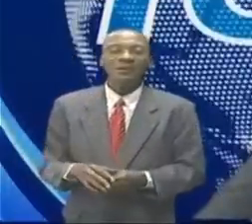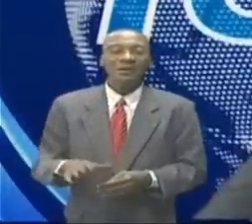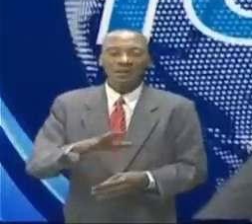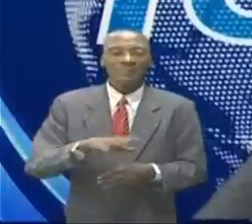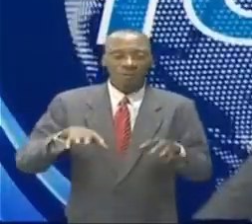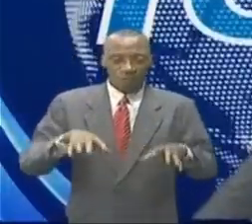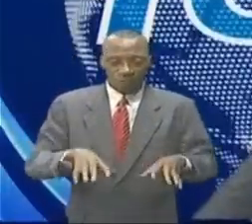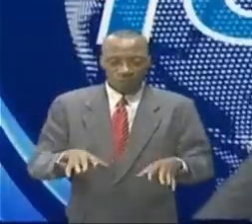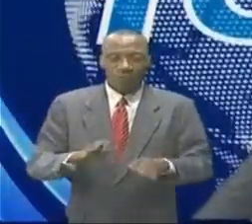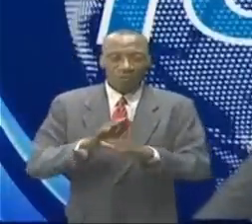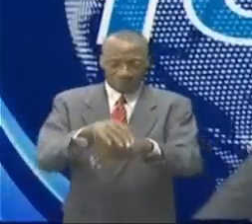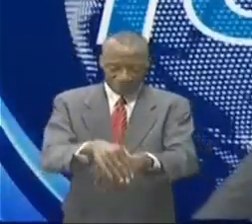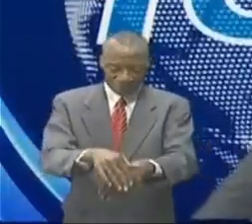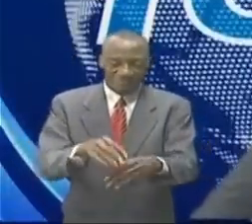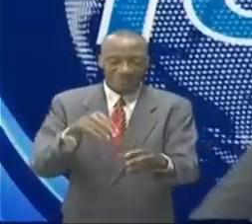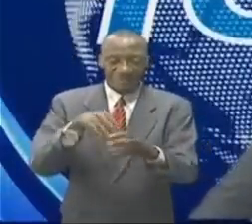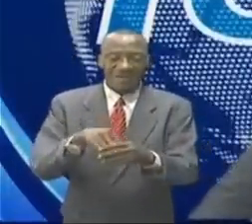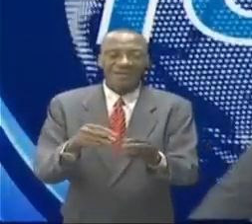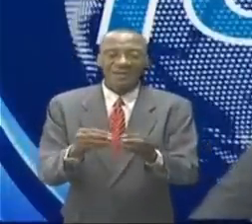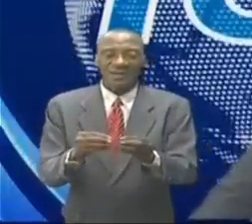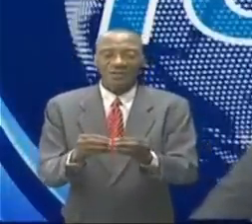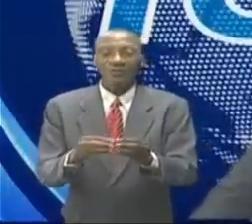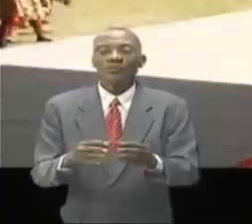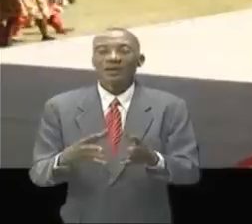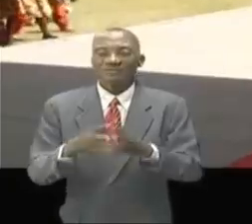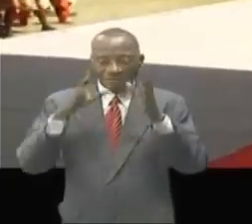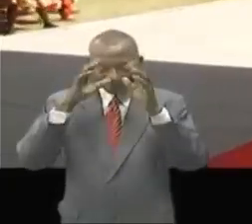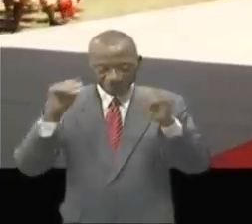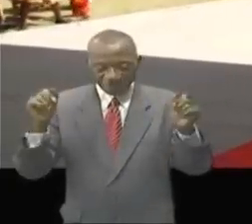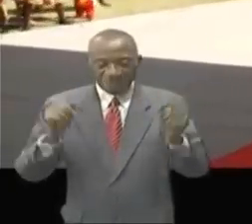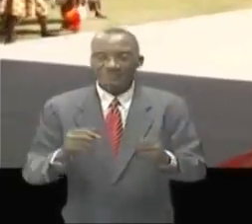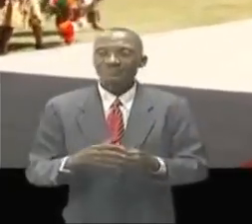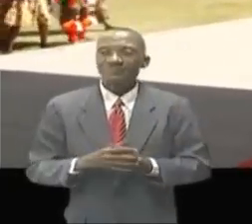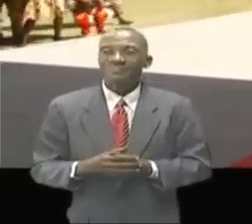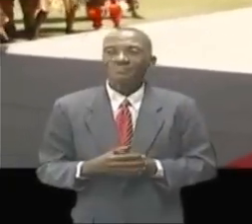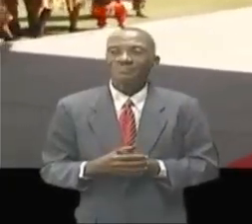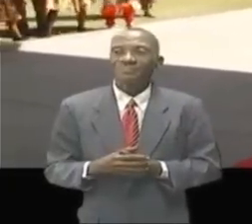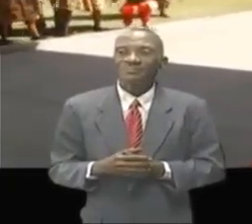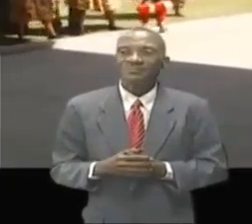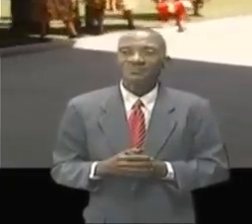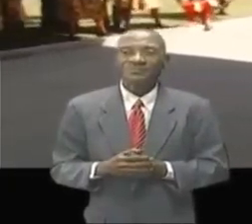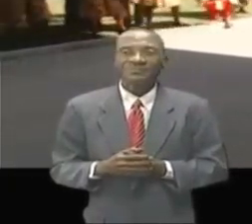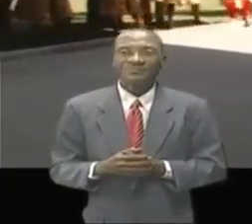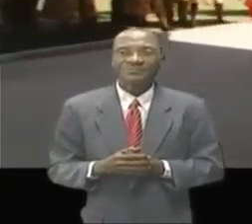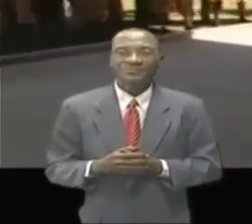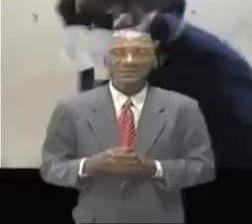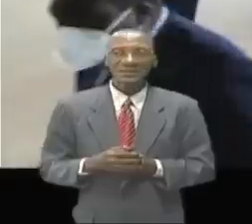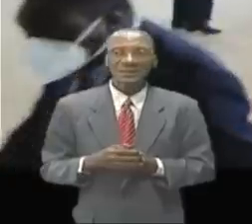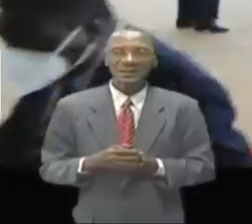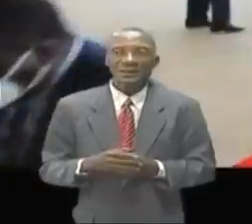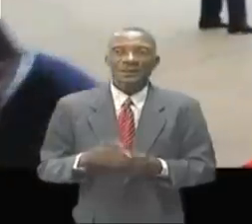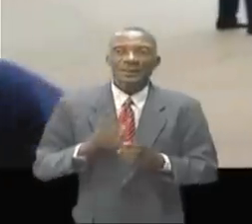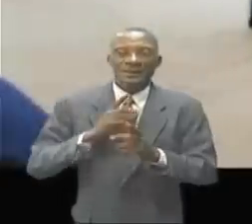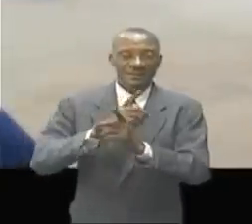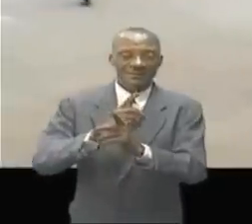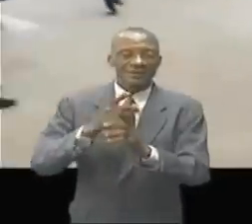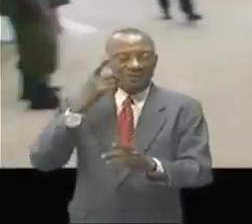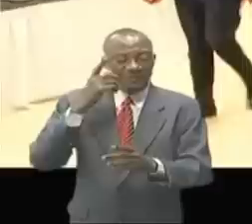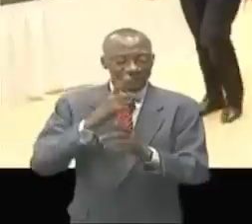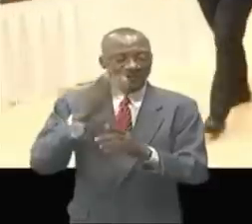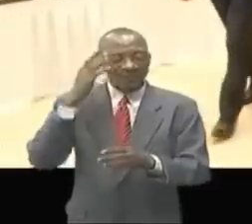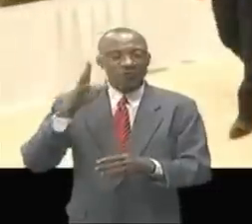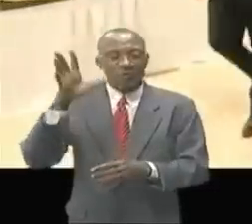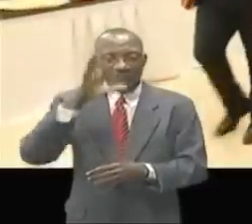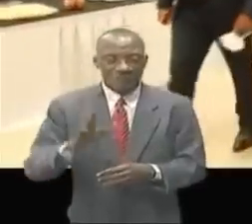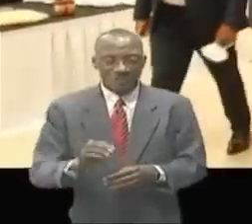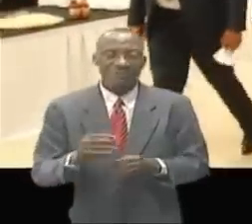République, Félix-Antoine Tshisekedi Tshilombo. Les détails dans ce reportage. Fervent défenseur d'une Afrique intégrée et unie, le